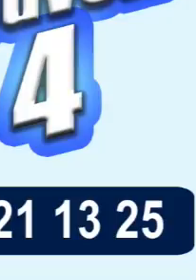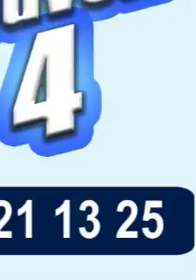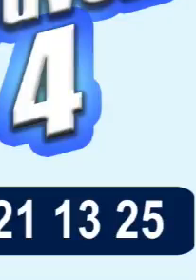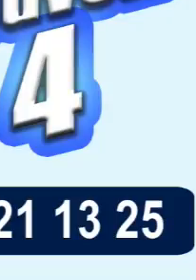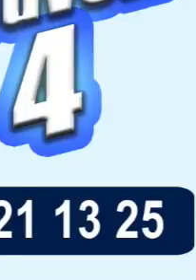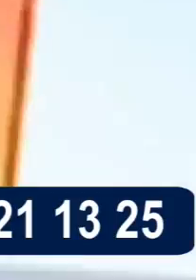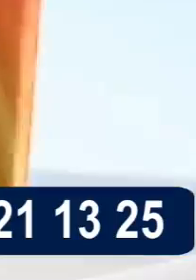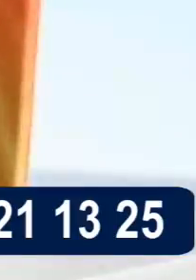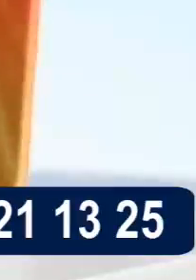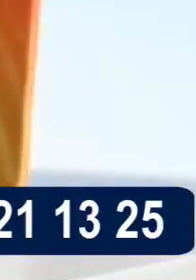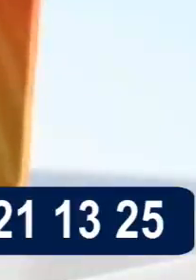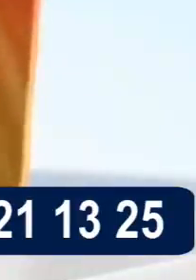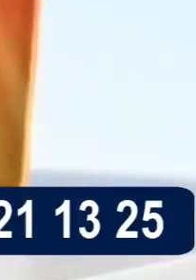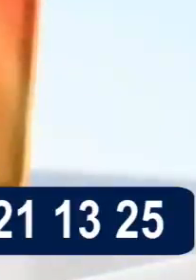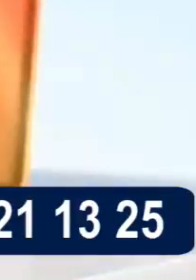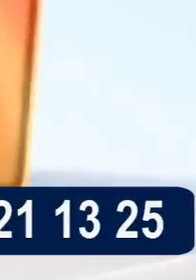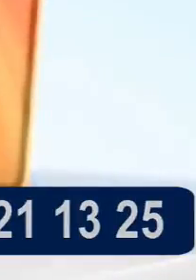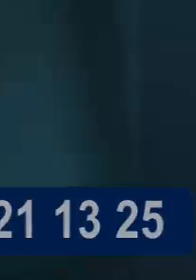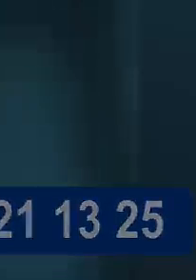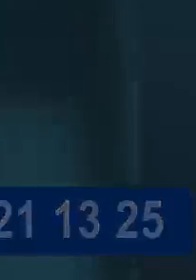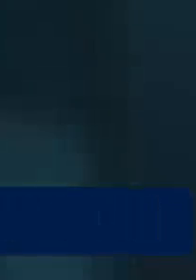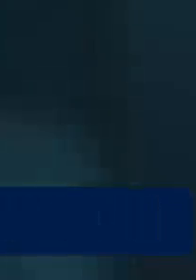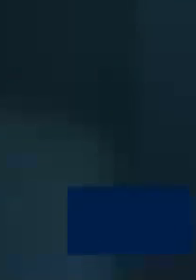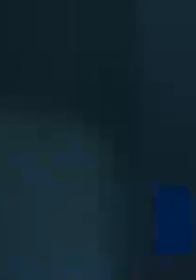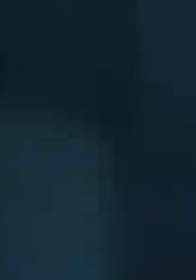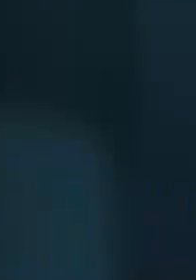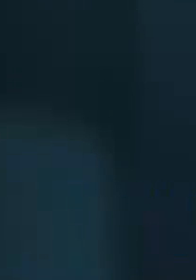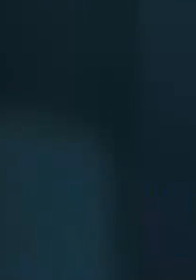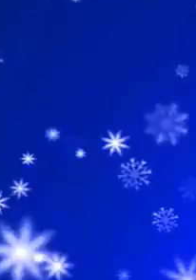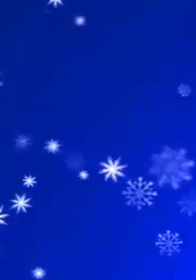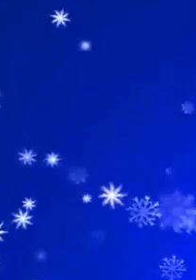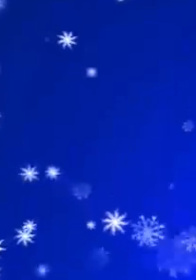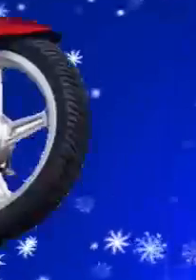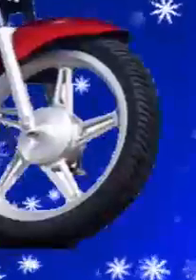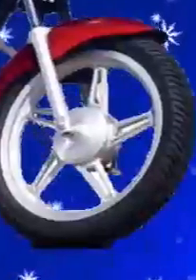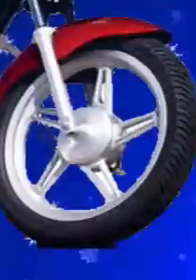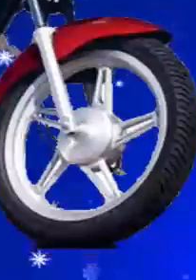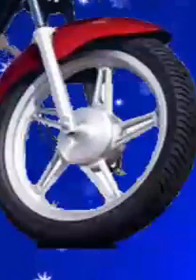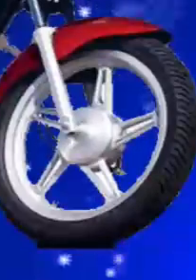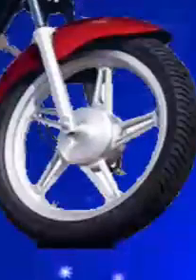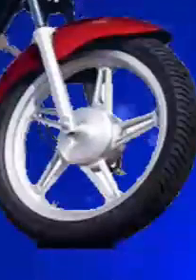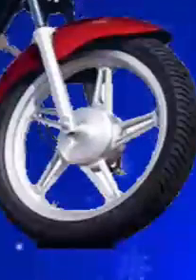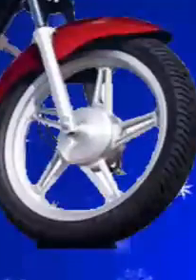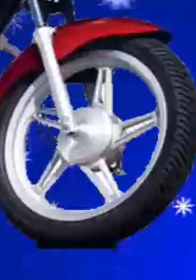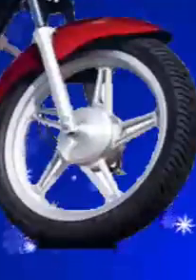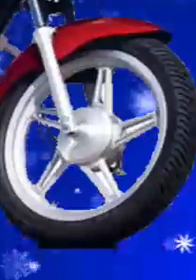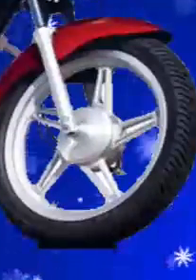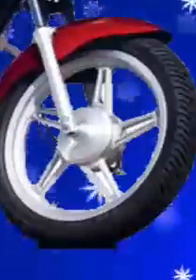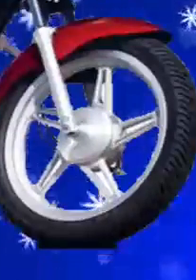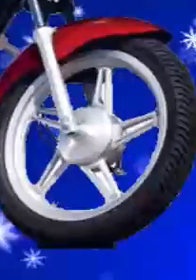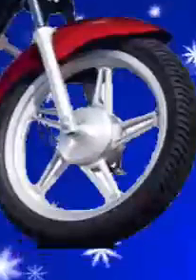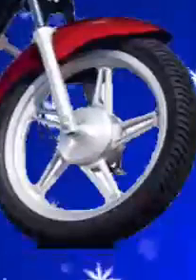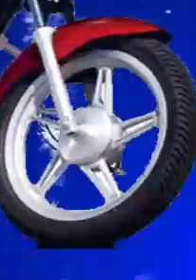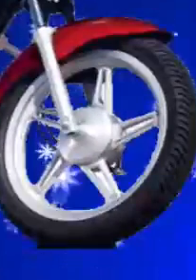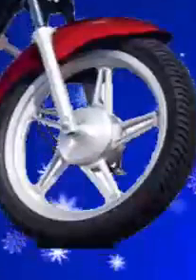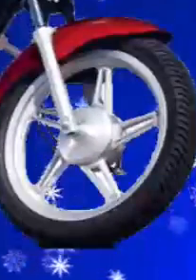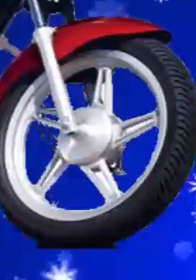imisi na yose n'izindi nyinshi abanyamahirwe bazatsindira ibihembo nka moto amafrigo televiziyo za frate